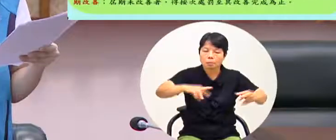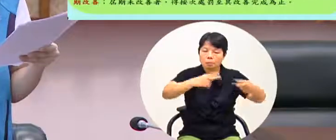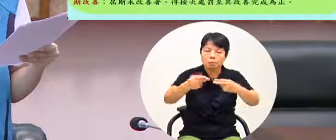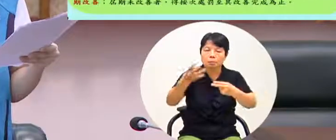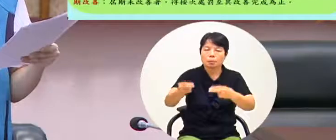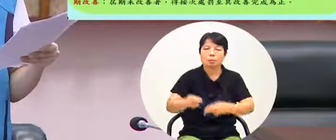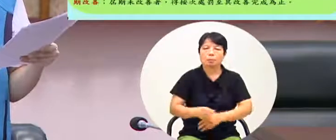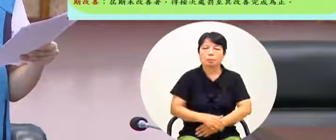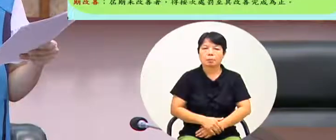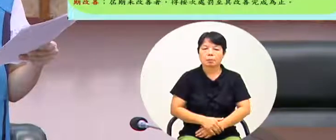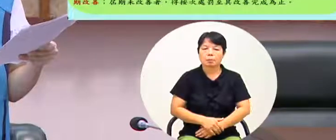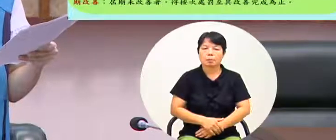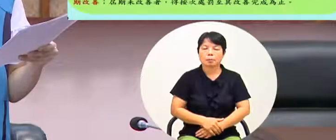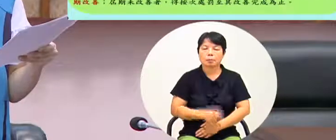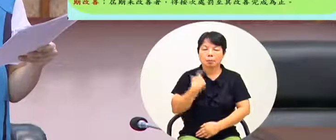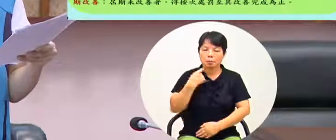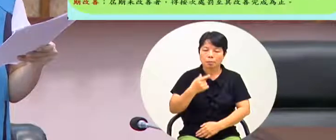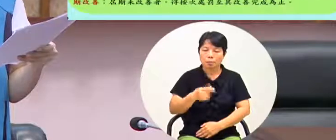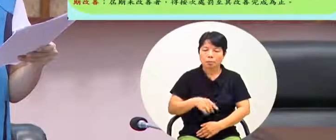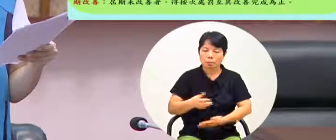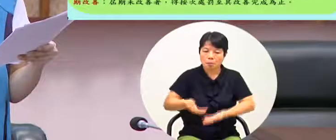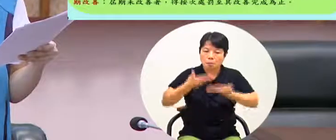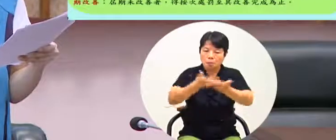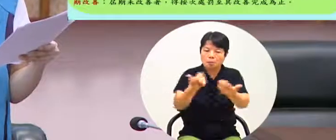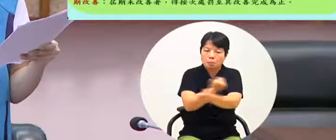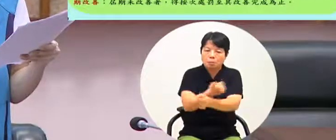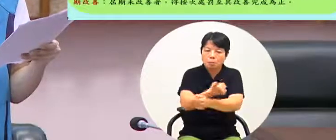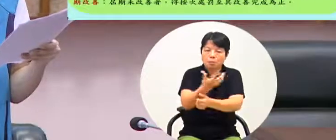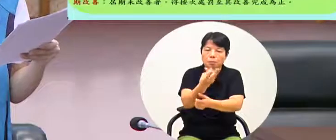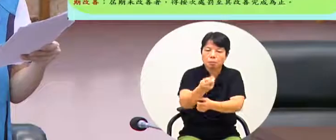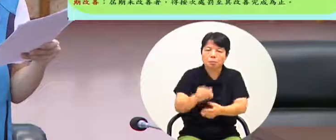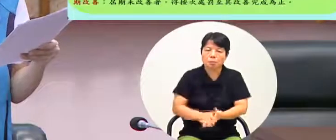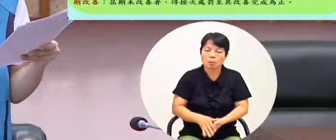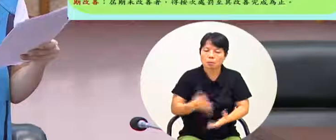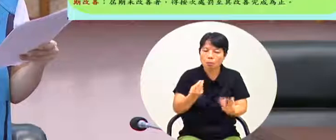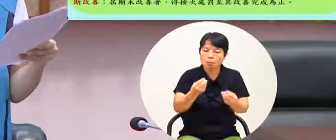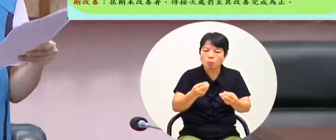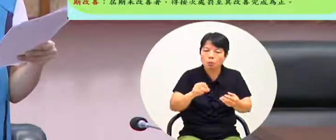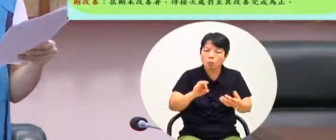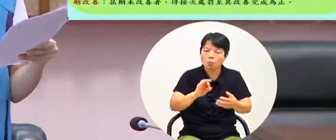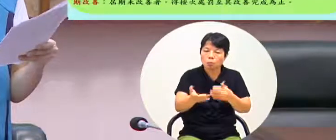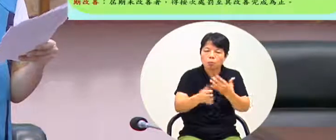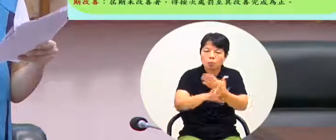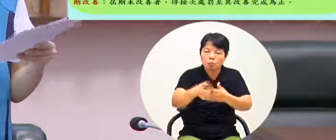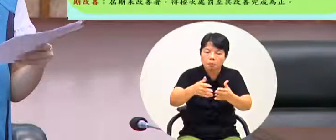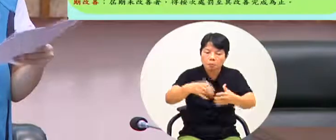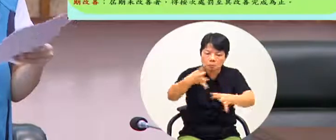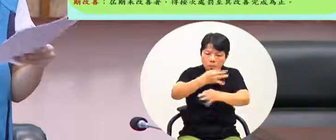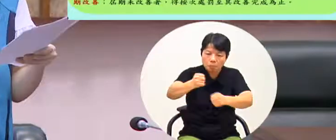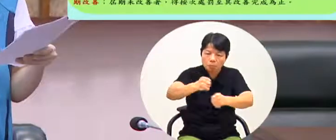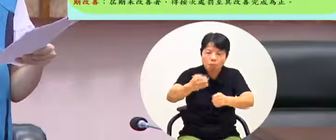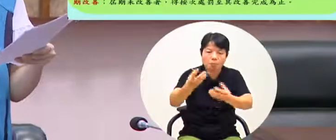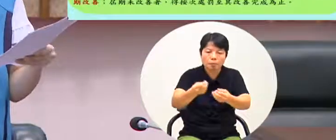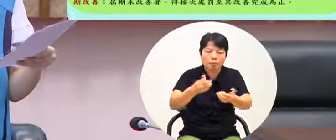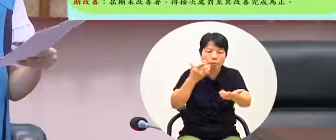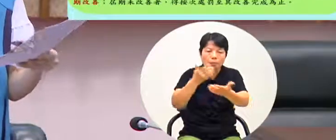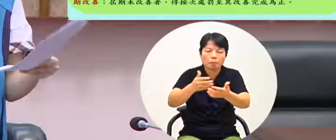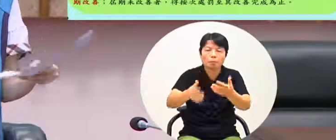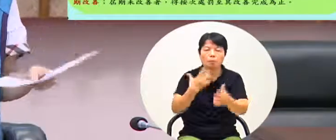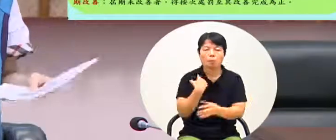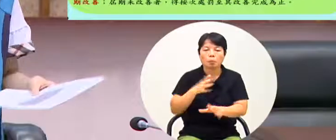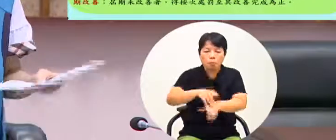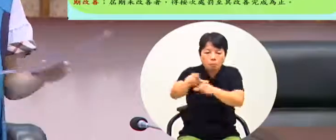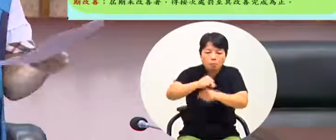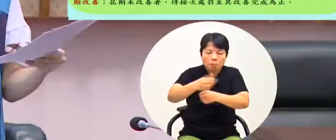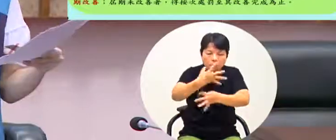没有提具替代改善计划或未核定改善计划的期限完成者，勒令停止使用外，还要罚钱。那